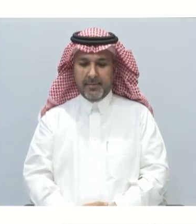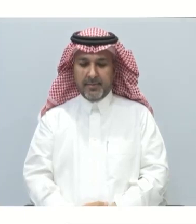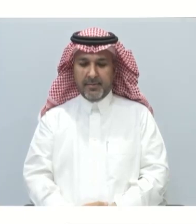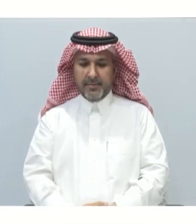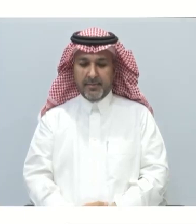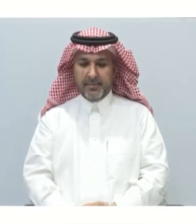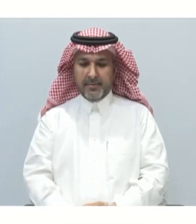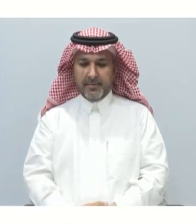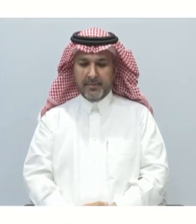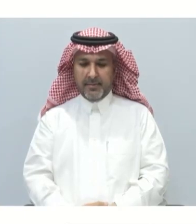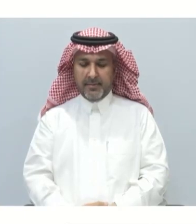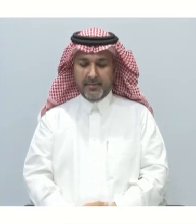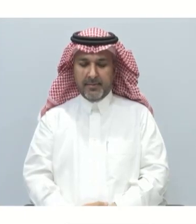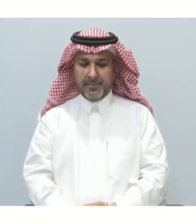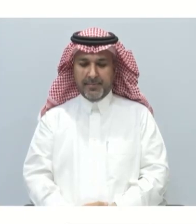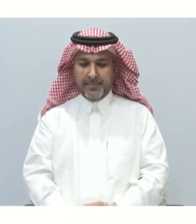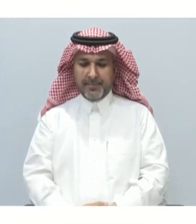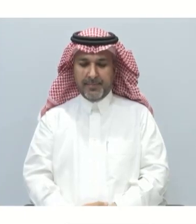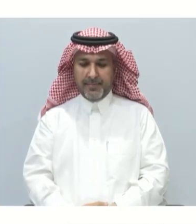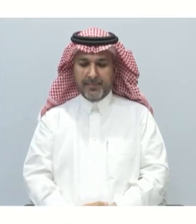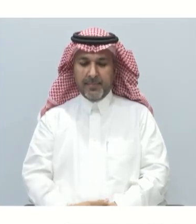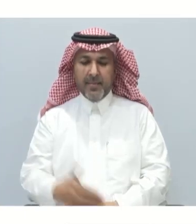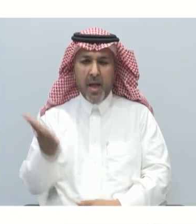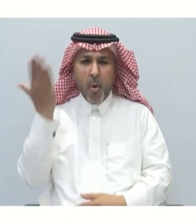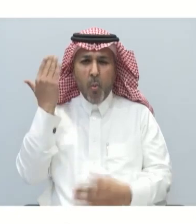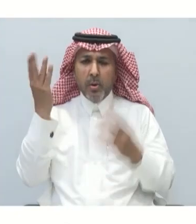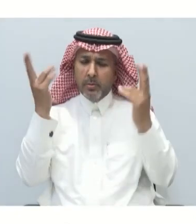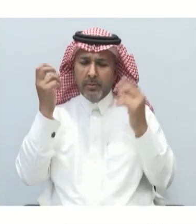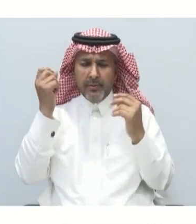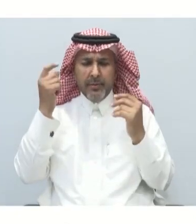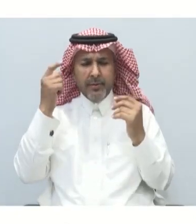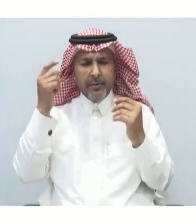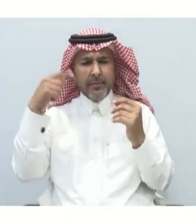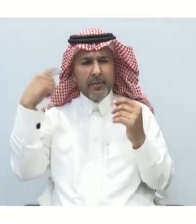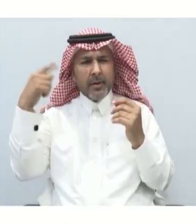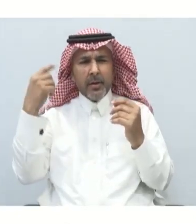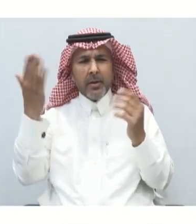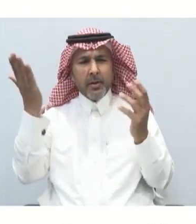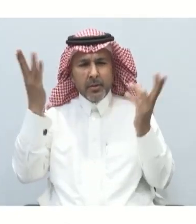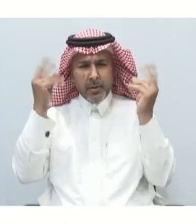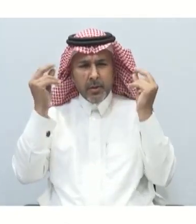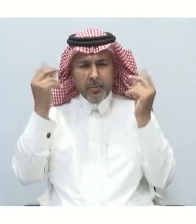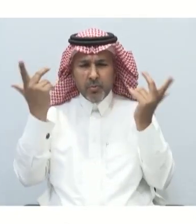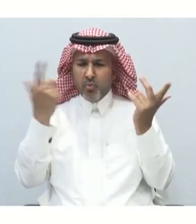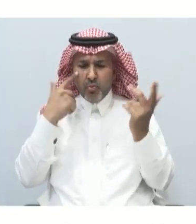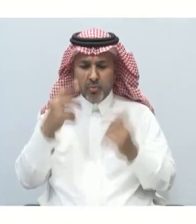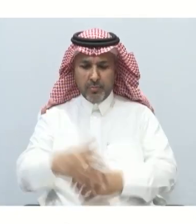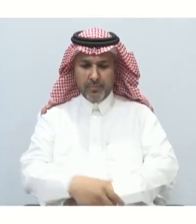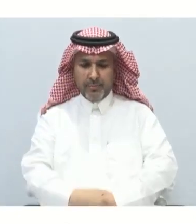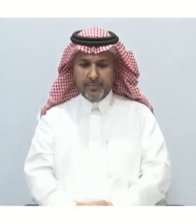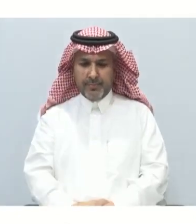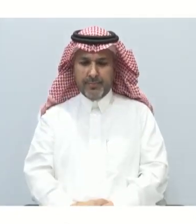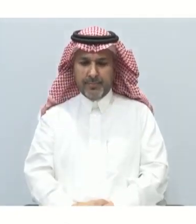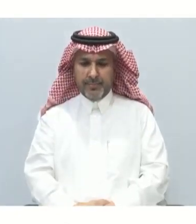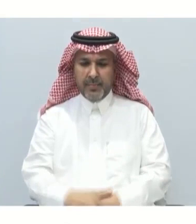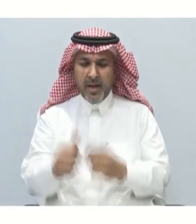الدرس السابق نبدا على بركه الله بتذكر ماذا سناخذ في هذا الدرس اخذنا الانحدار الخطي البسيط واليوم ان شاء الله راح